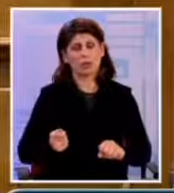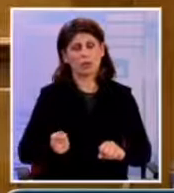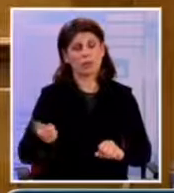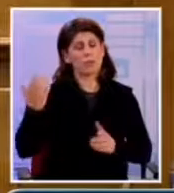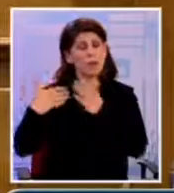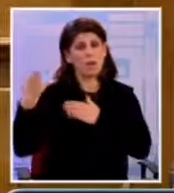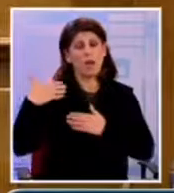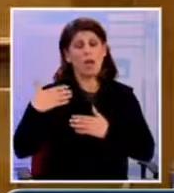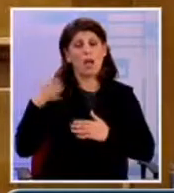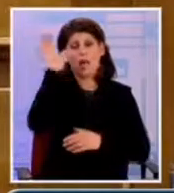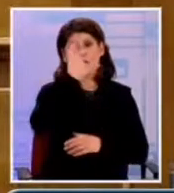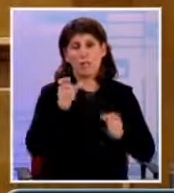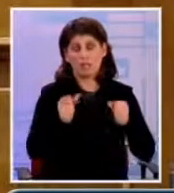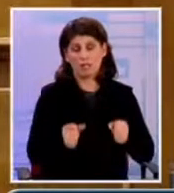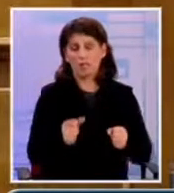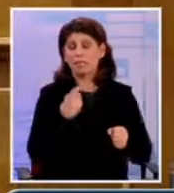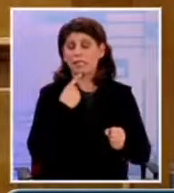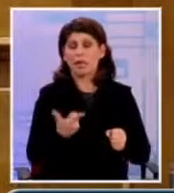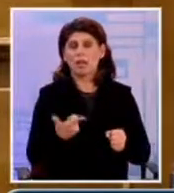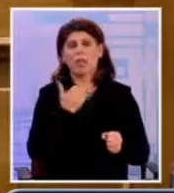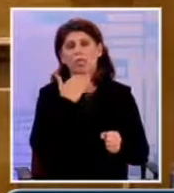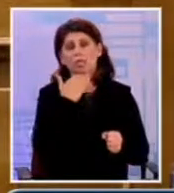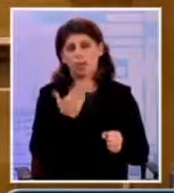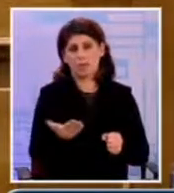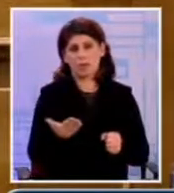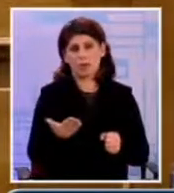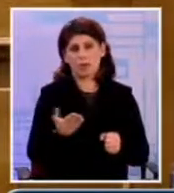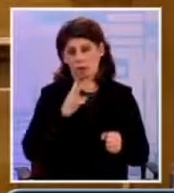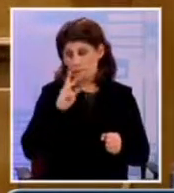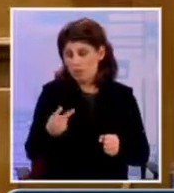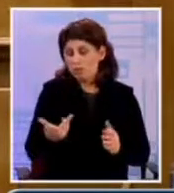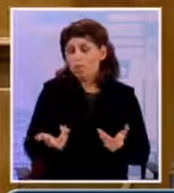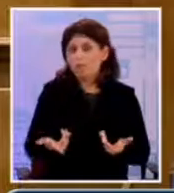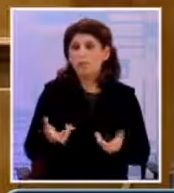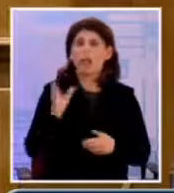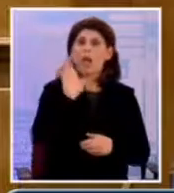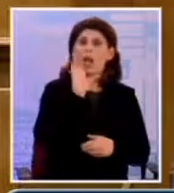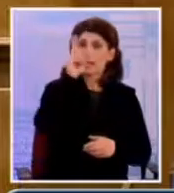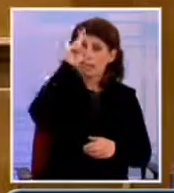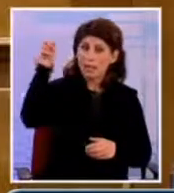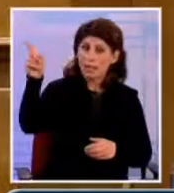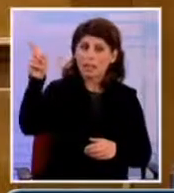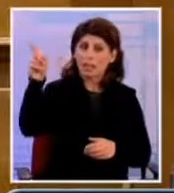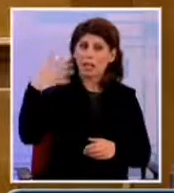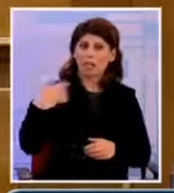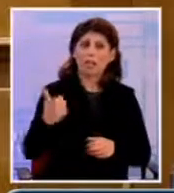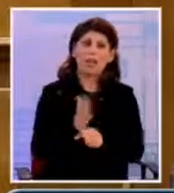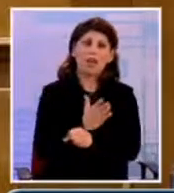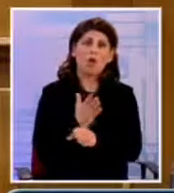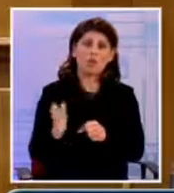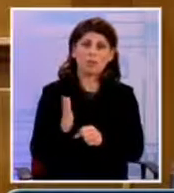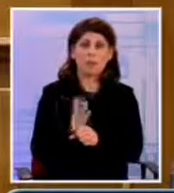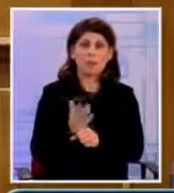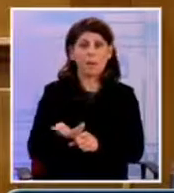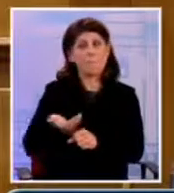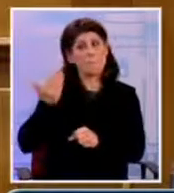Παλαιότερα οι ευρωπαϊκοί θεσμοί έλεγαν ότι δεν μπορεί να σας δώσουμε απάντηση γιατί η Γερμανία είναι διαιρεμένη. Μιλώ